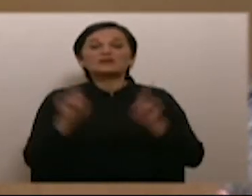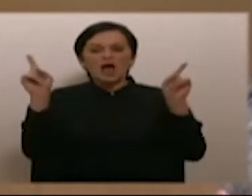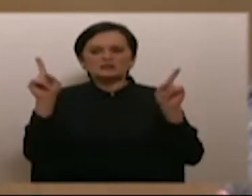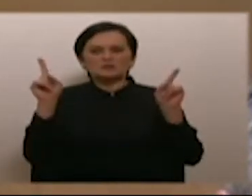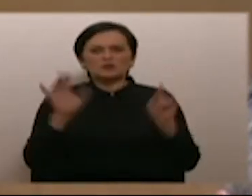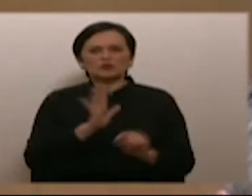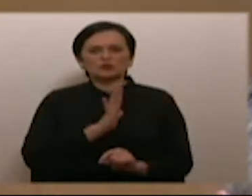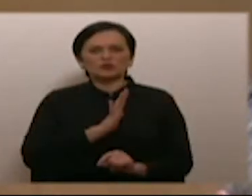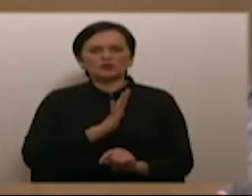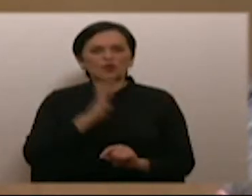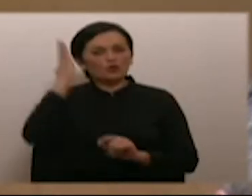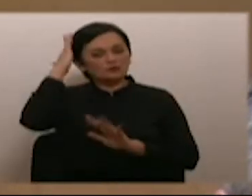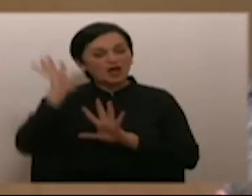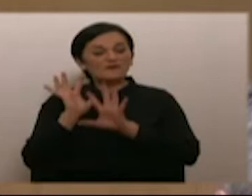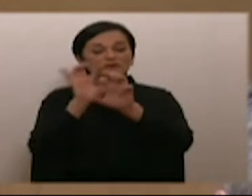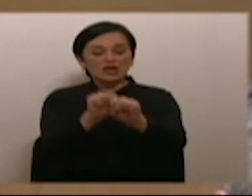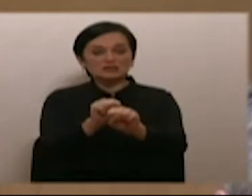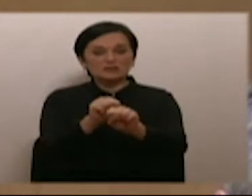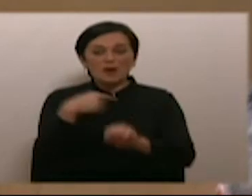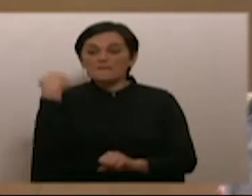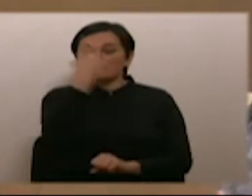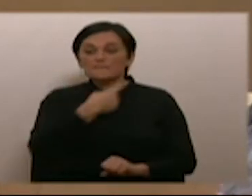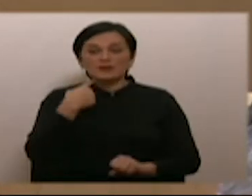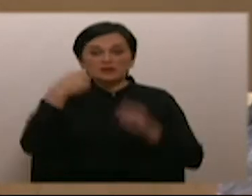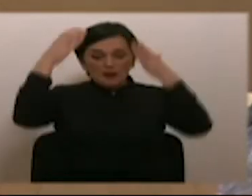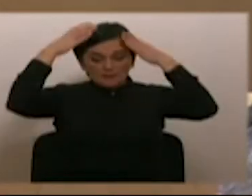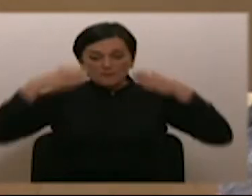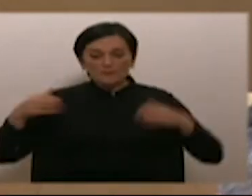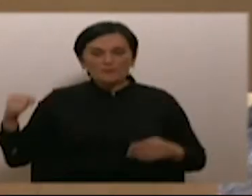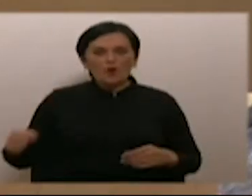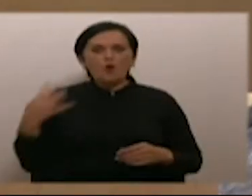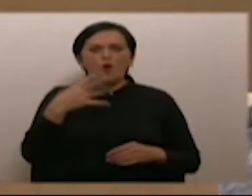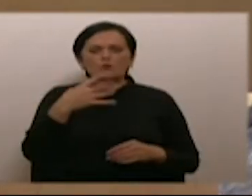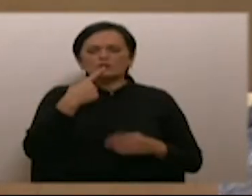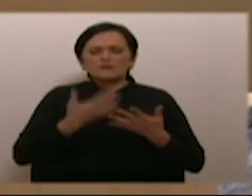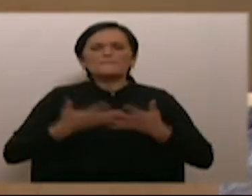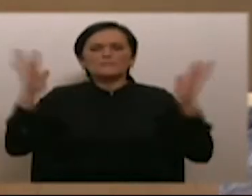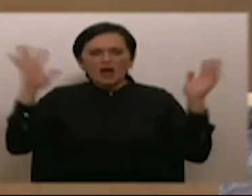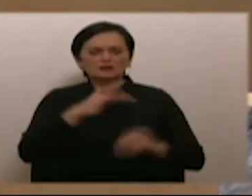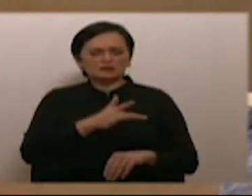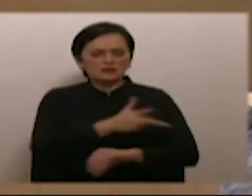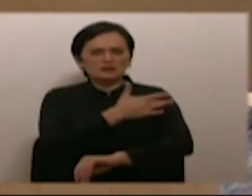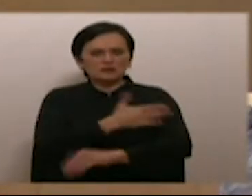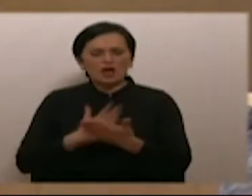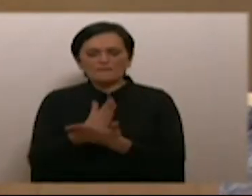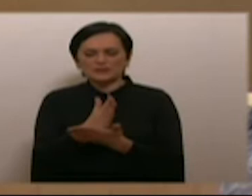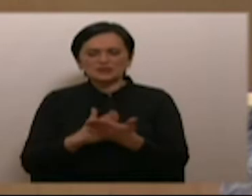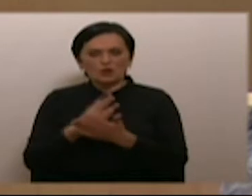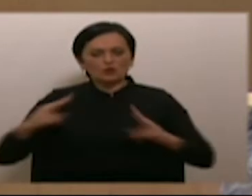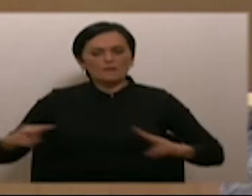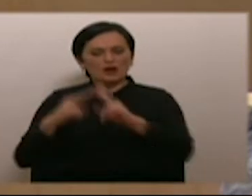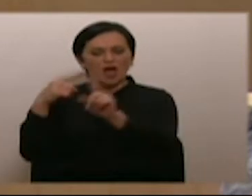იყო თავდასხმა პირადად პატრიარქზე, რომელიც 40-ზე მეტია უკვე ემსახურება ეკლესიის აღორძინებას და რომელიც ემსახურება